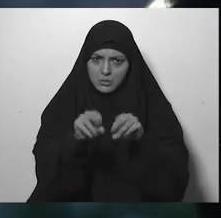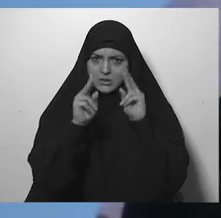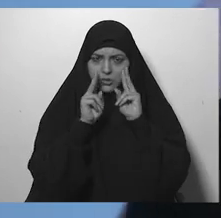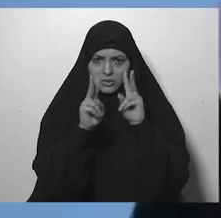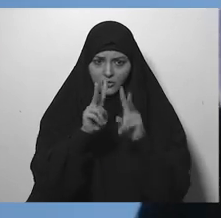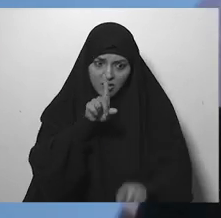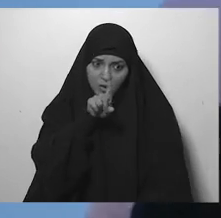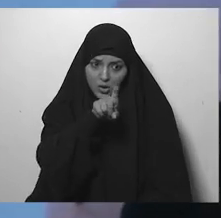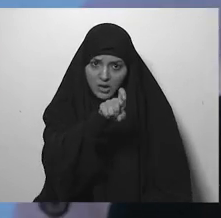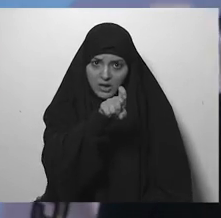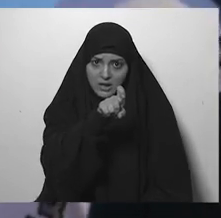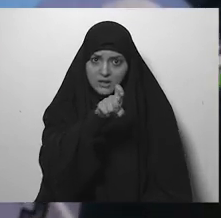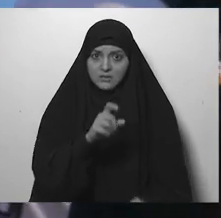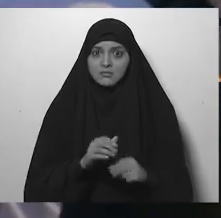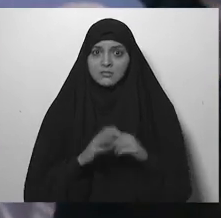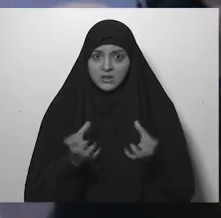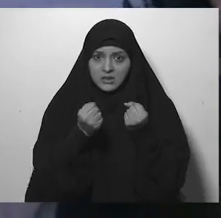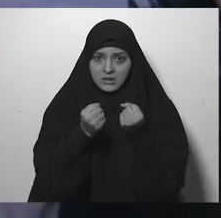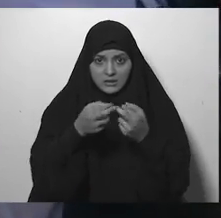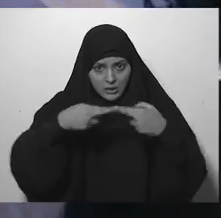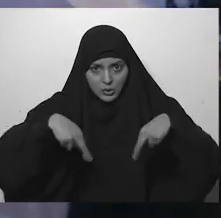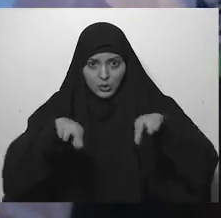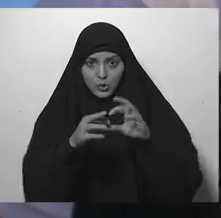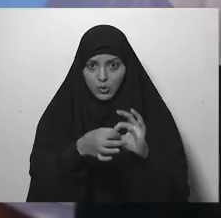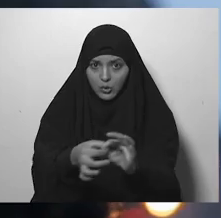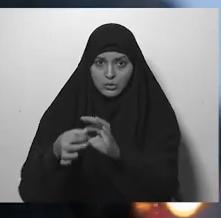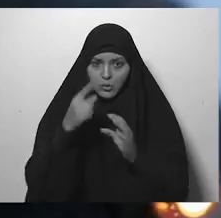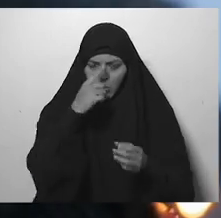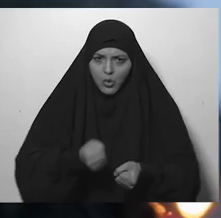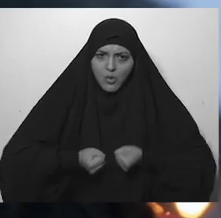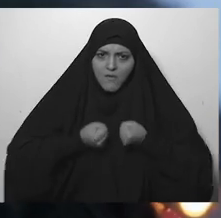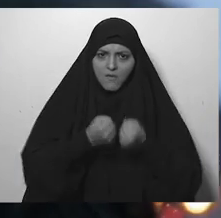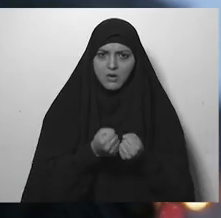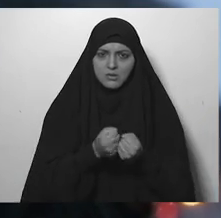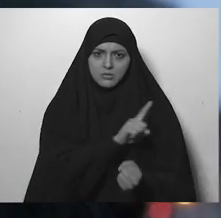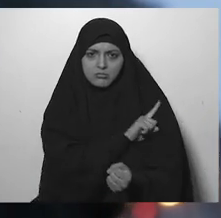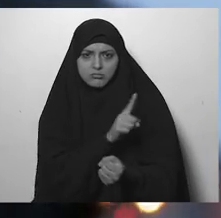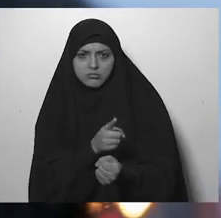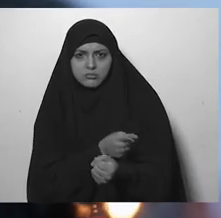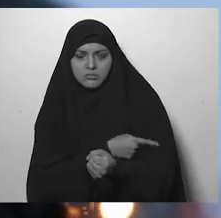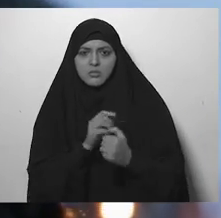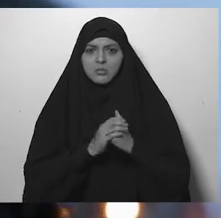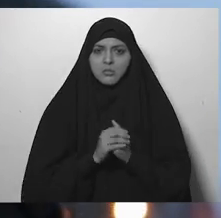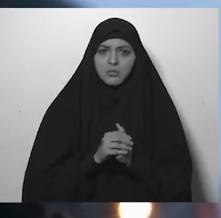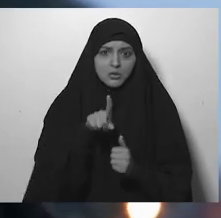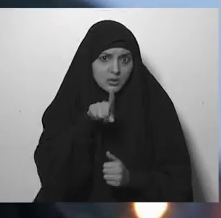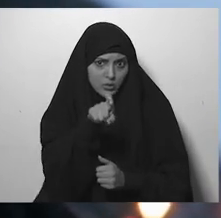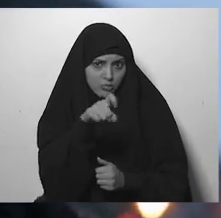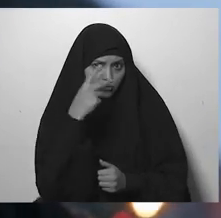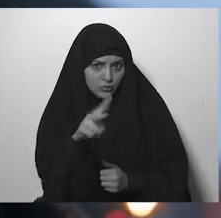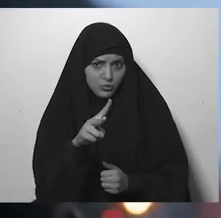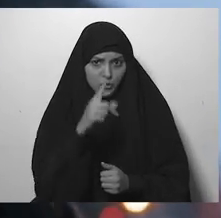commencé, la mise en œuvre des enquêtes à travers une réunion de coordination pour renforcer les capacités